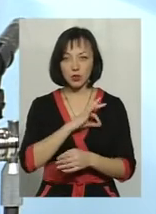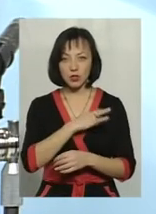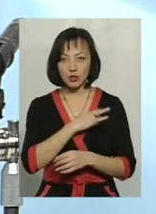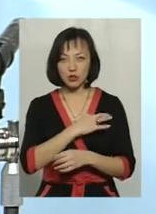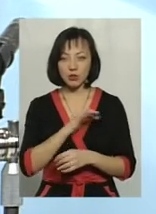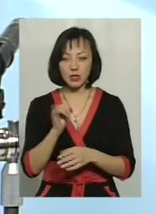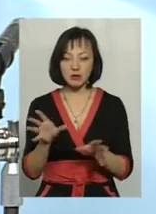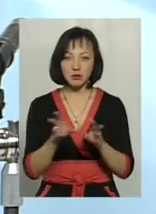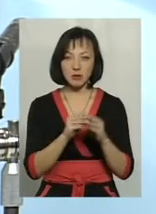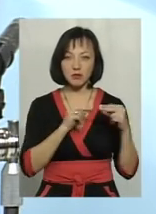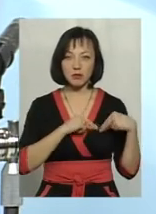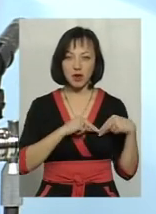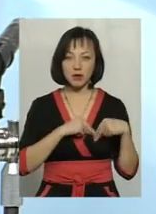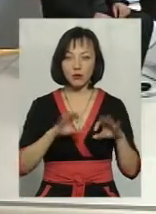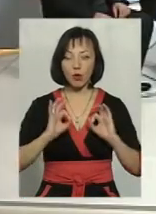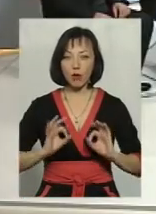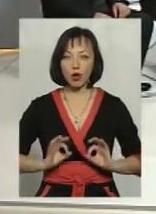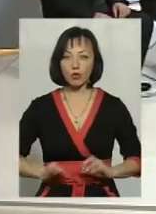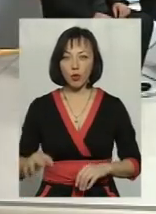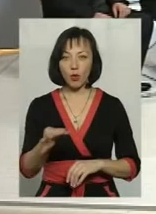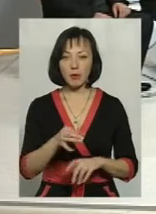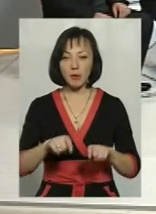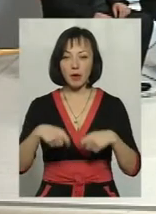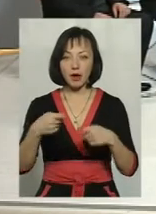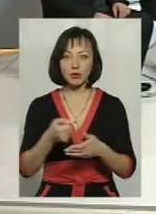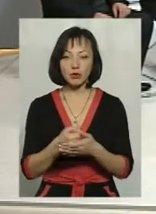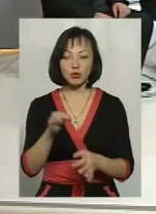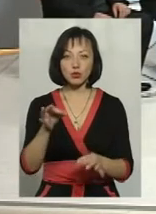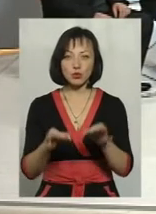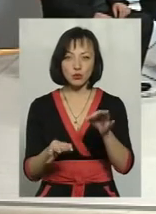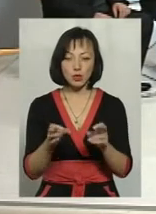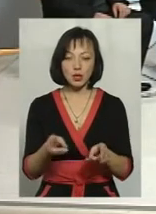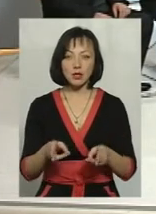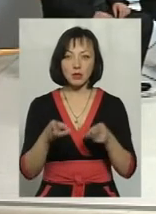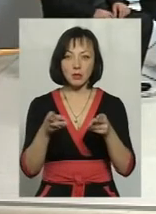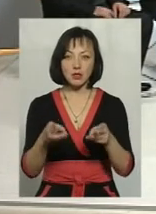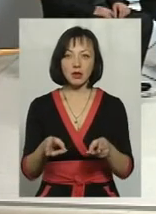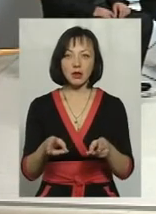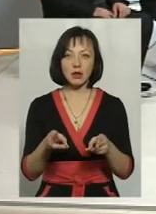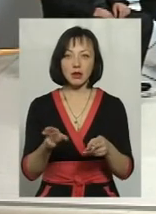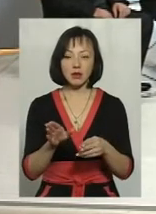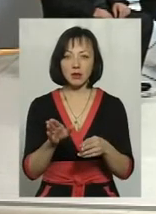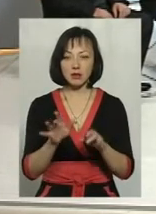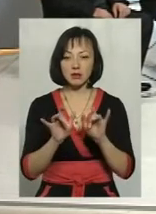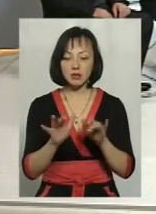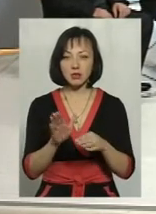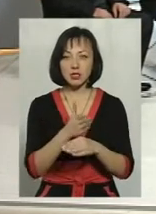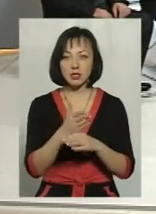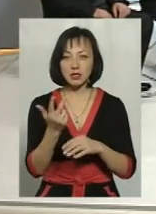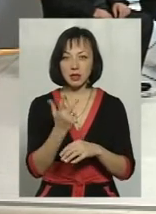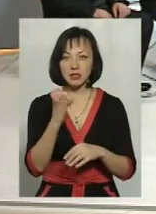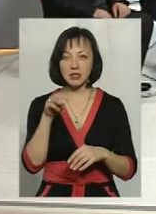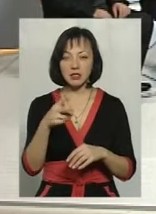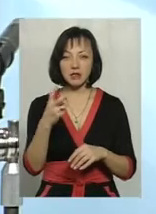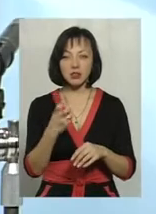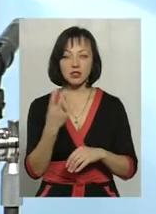і співпраці з прокуратурою області, передано до суду кримінальне провадження за частиною 3 статті 204.